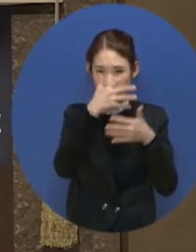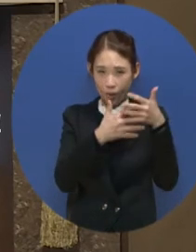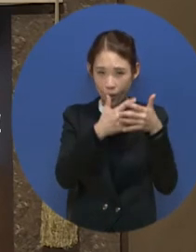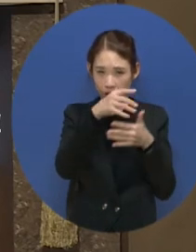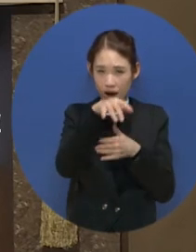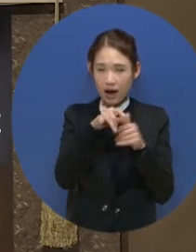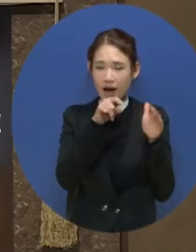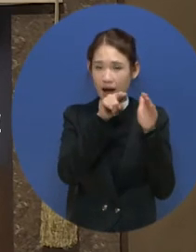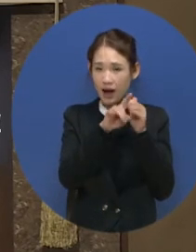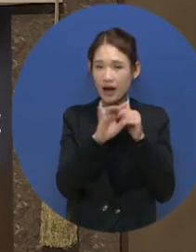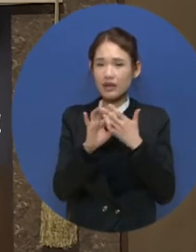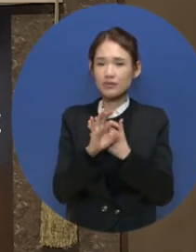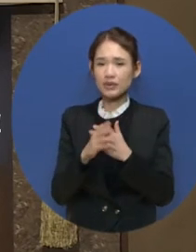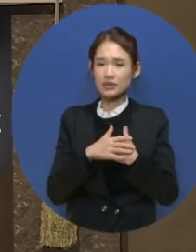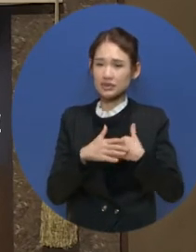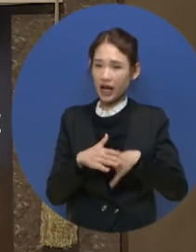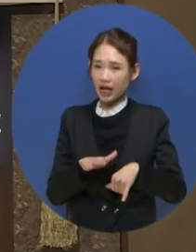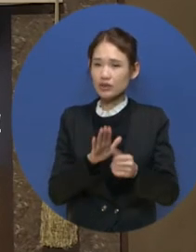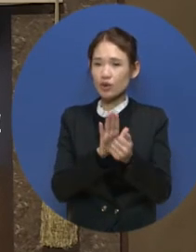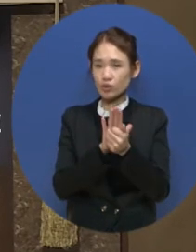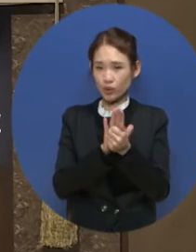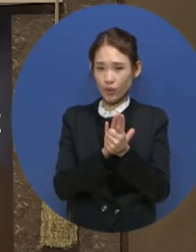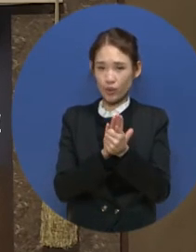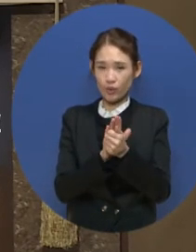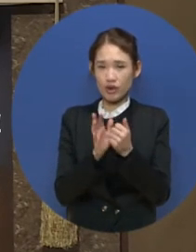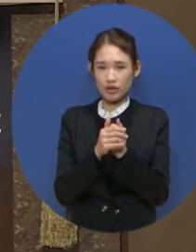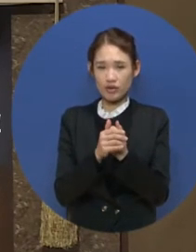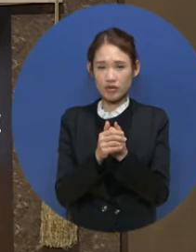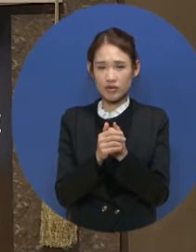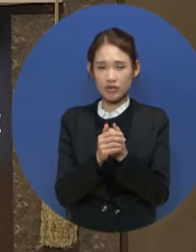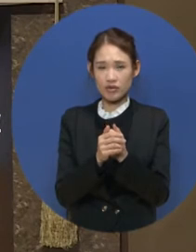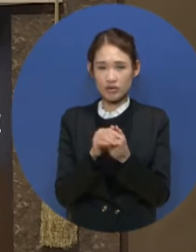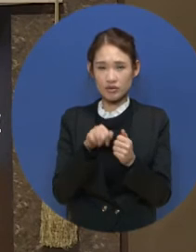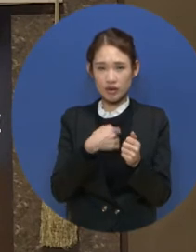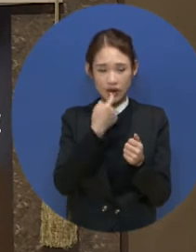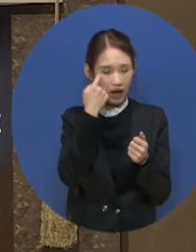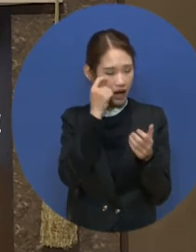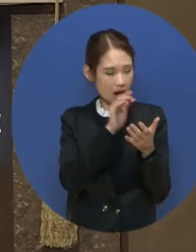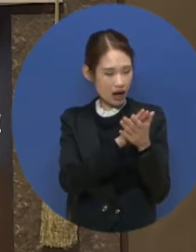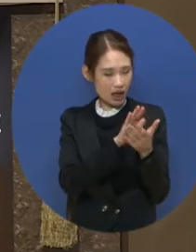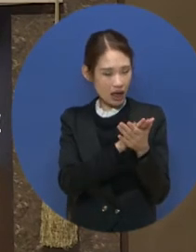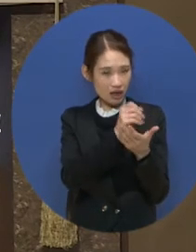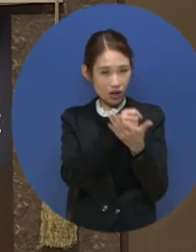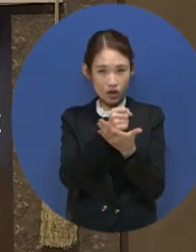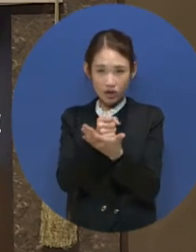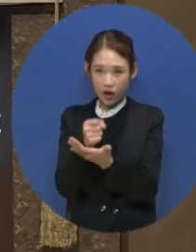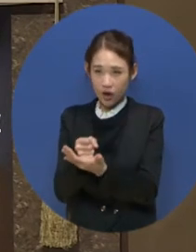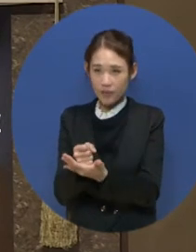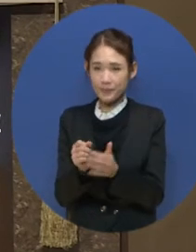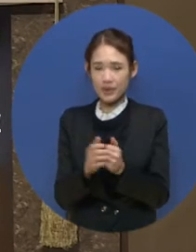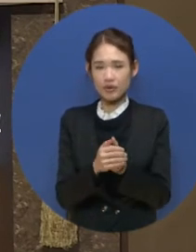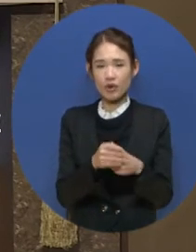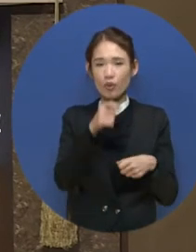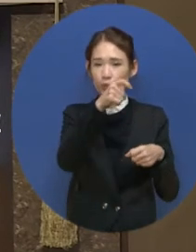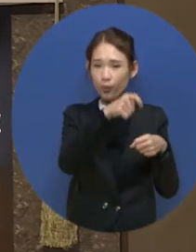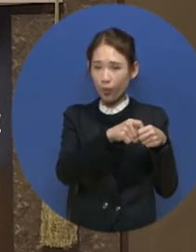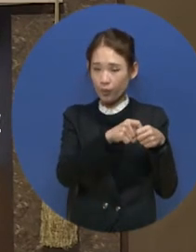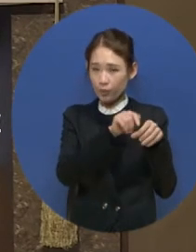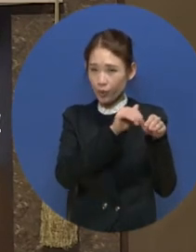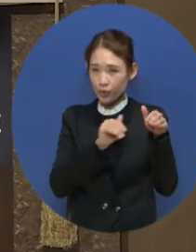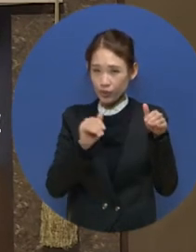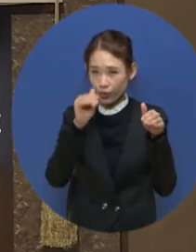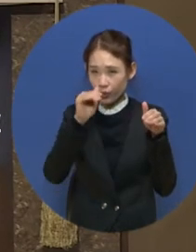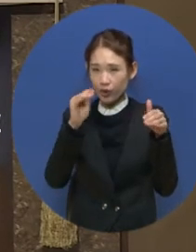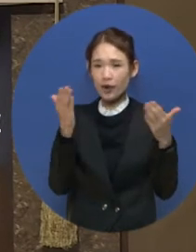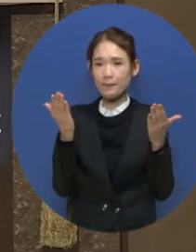아니면 도 이렇게 자녀를 어떻게 도울 까 뭐 이런 것들 자기가 결정해서 목표도 그 수준에 맞춰서 이렇게 하고